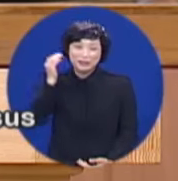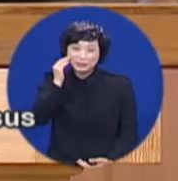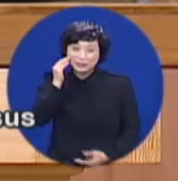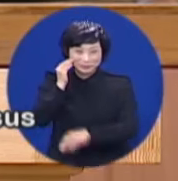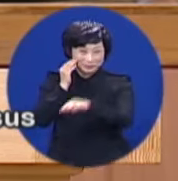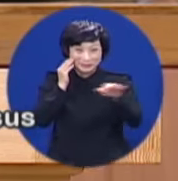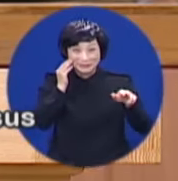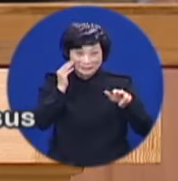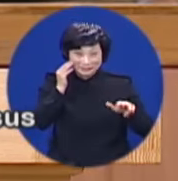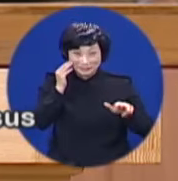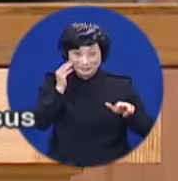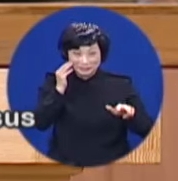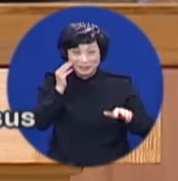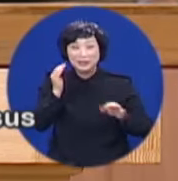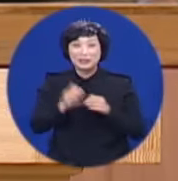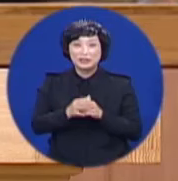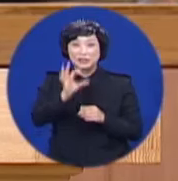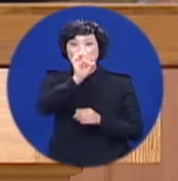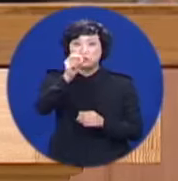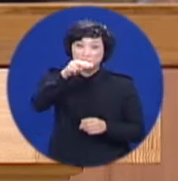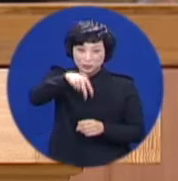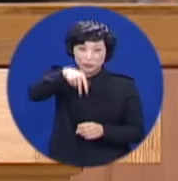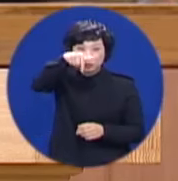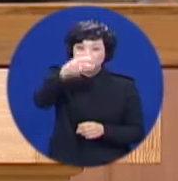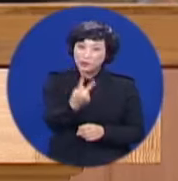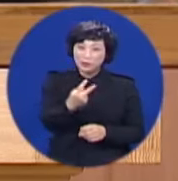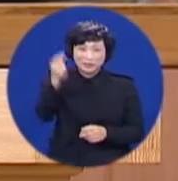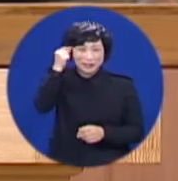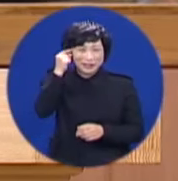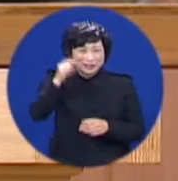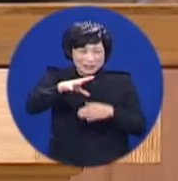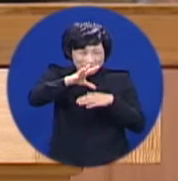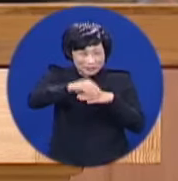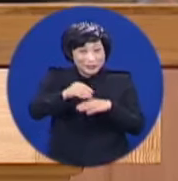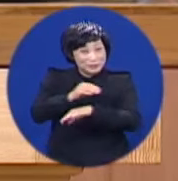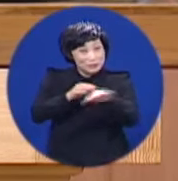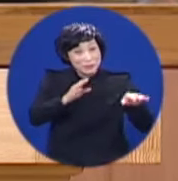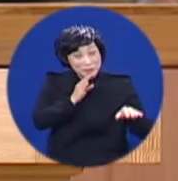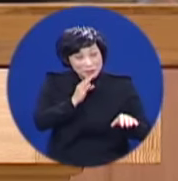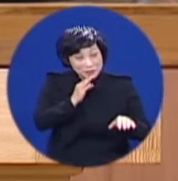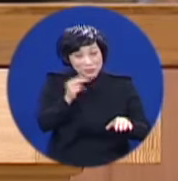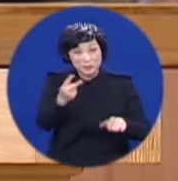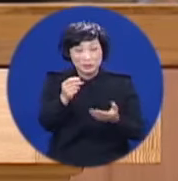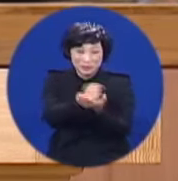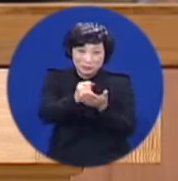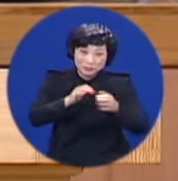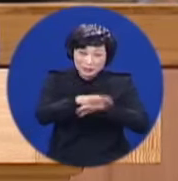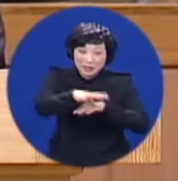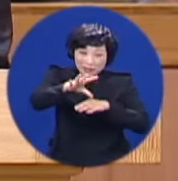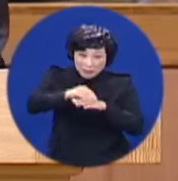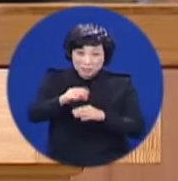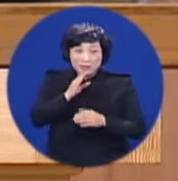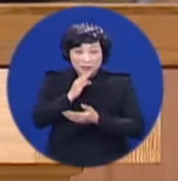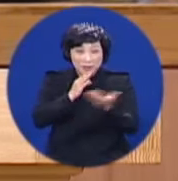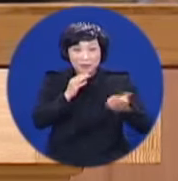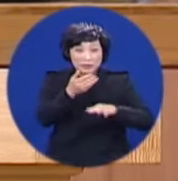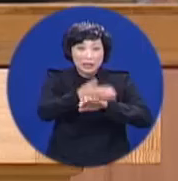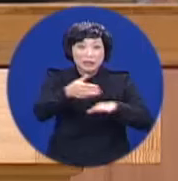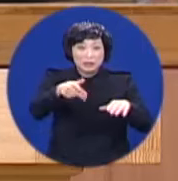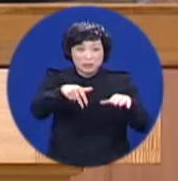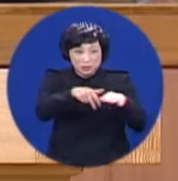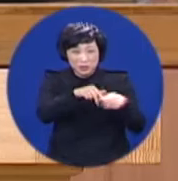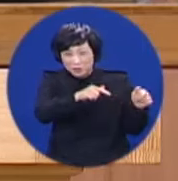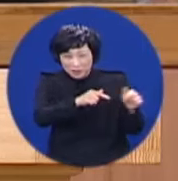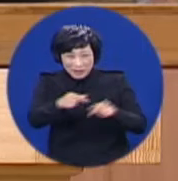대한민국에서 유교 사상에 찌들고 샤머니즘에 찌들고 다른 종교 사상에